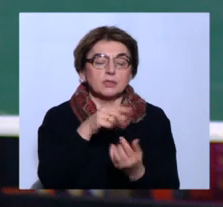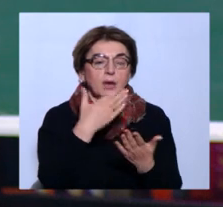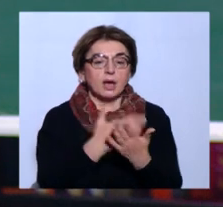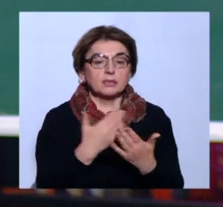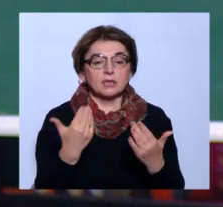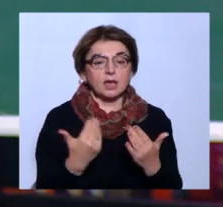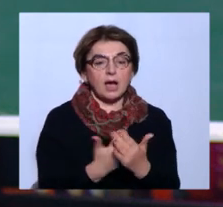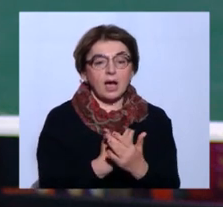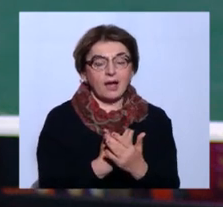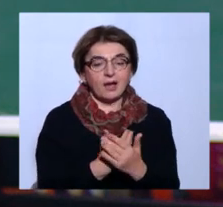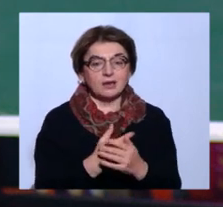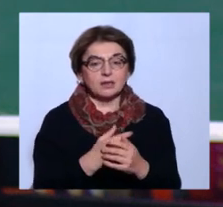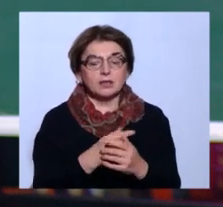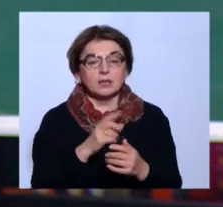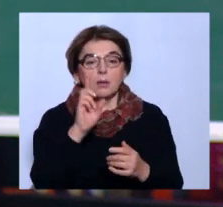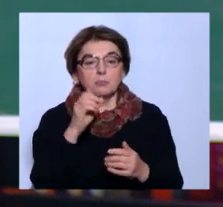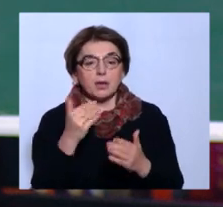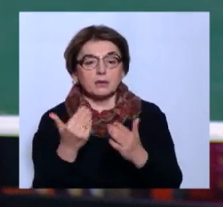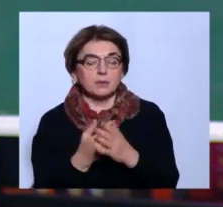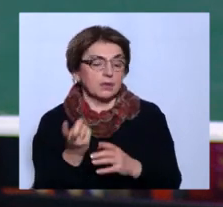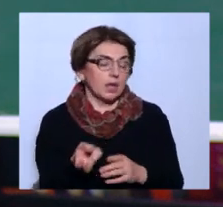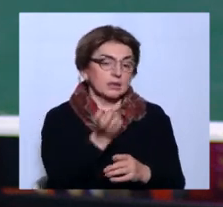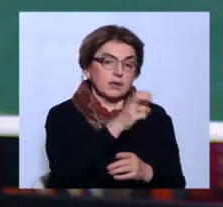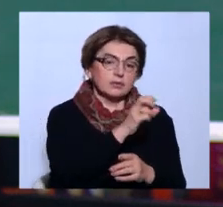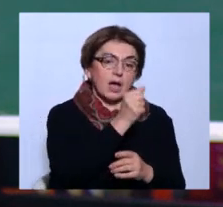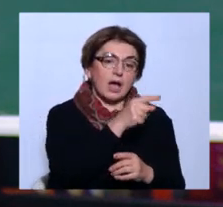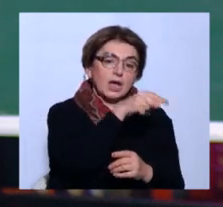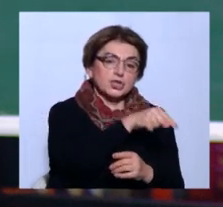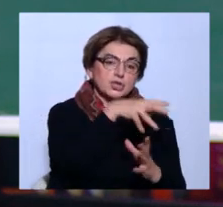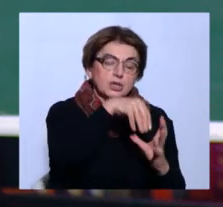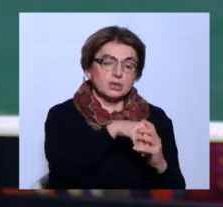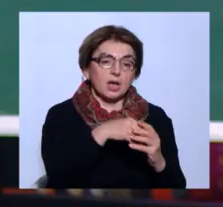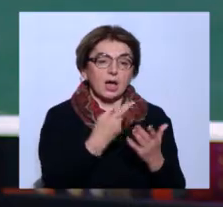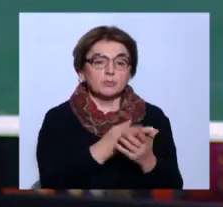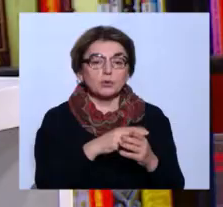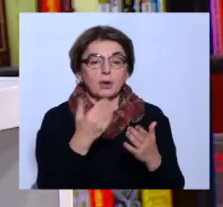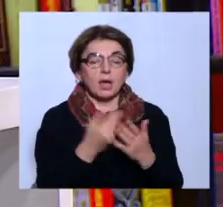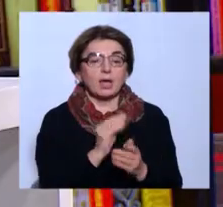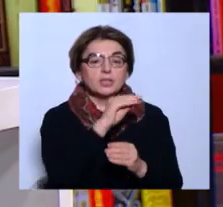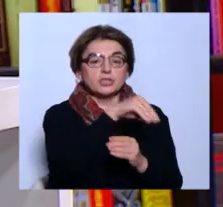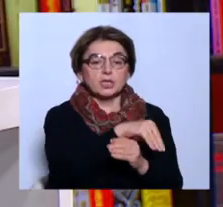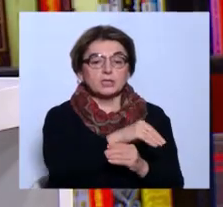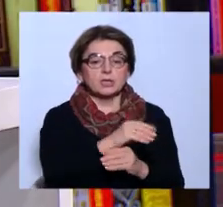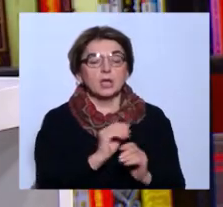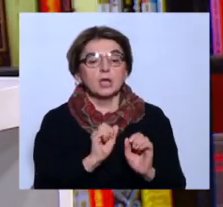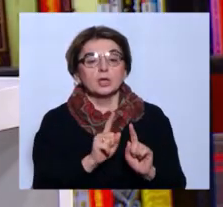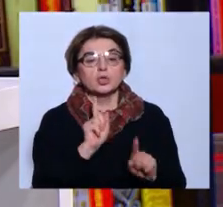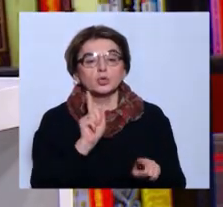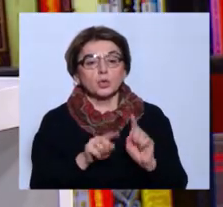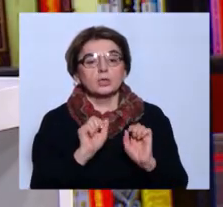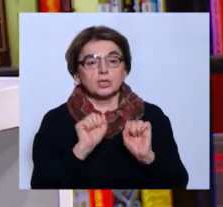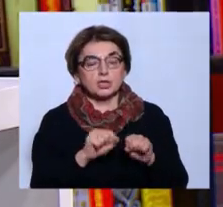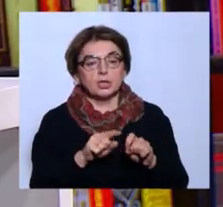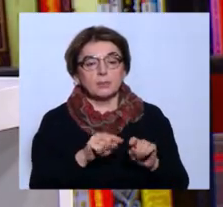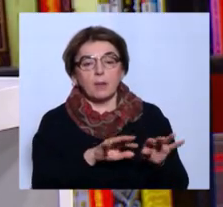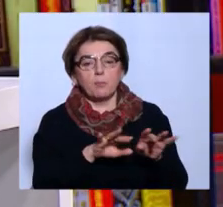ახალი გენები შეიტანა B პოპულაციიდან გადავიდა A პოპულაციაში. ზოგადად შეიძლება ამ